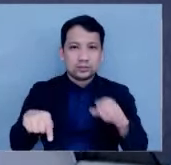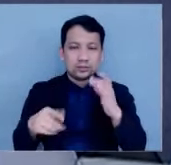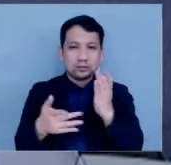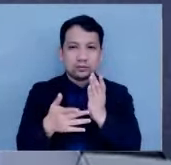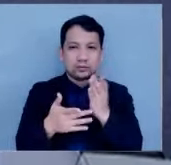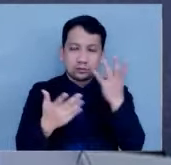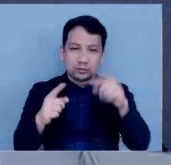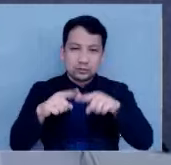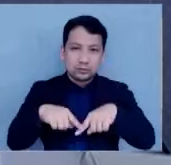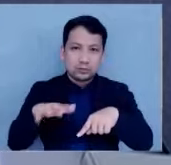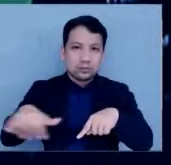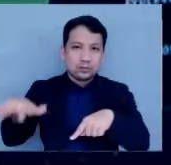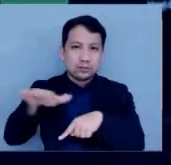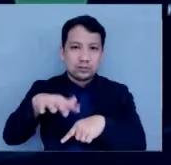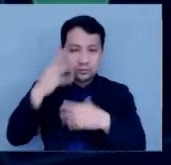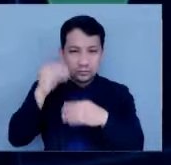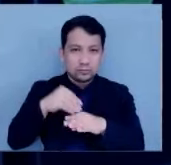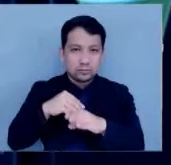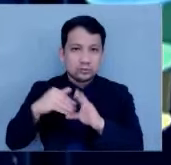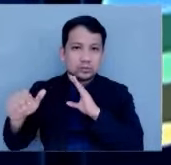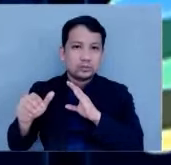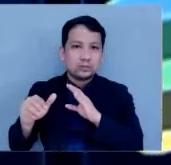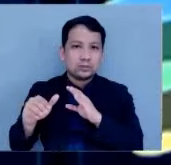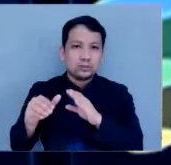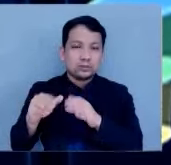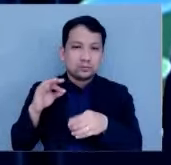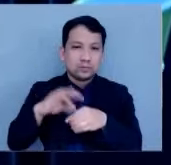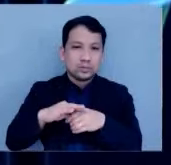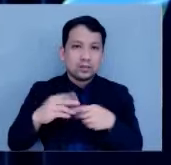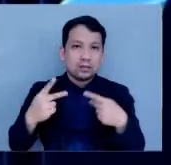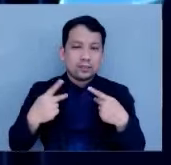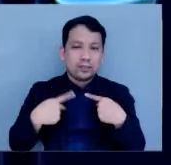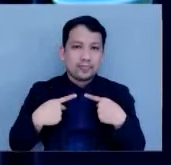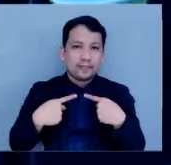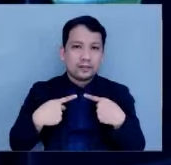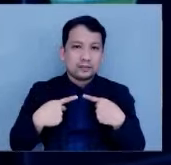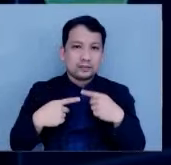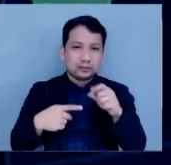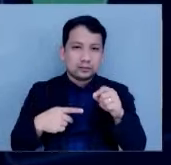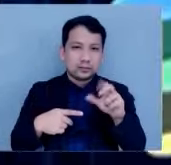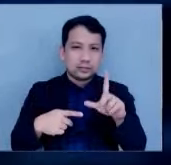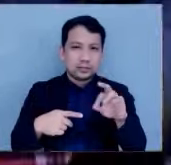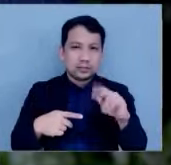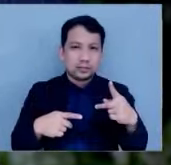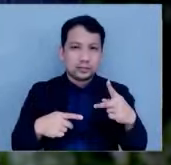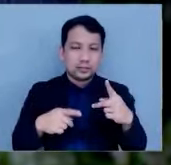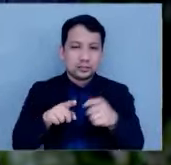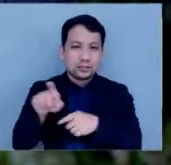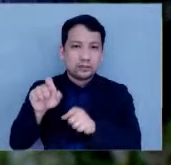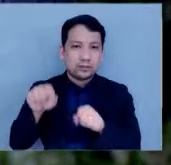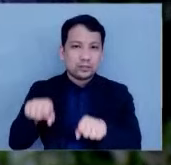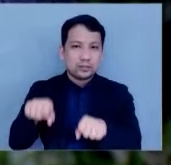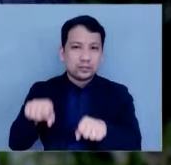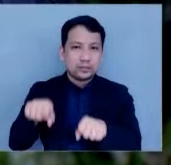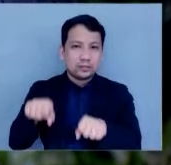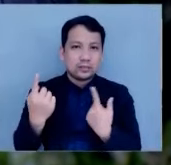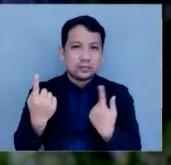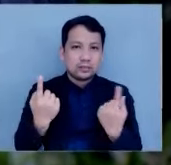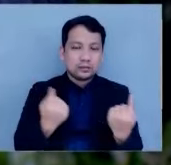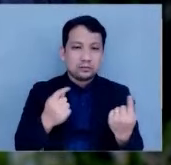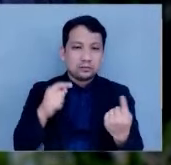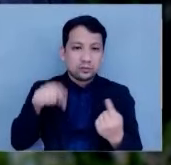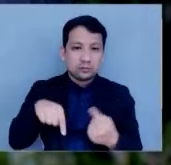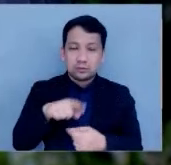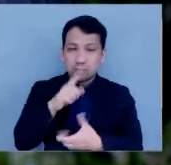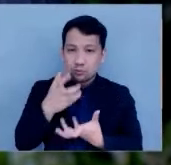sa lugar para sa transmission ng boto. May backup ding Starlink Internet Satellite oras na kailanganin ito. Isa sa nais masiguro ng COMELEC